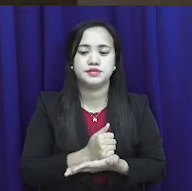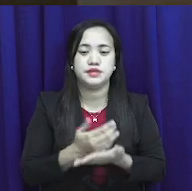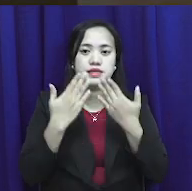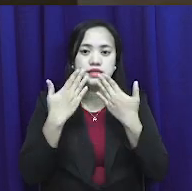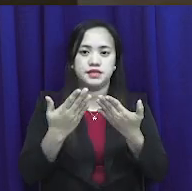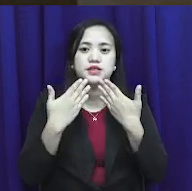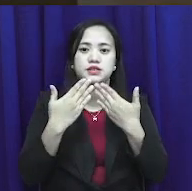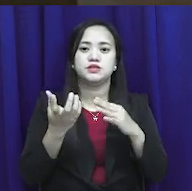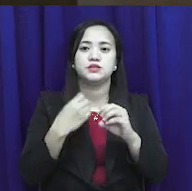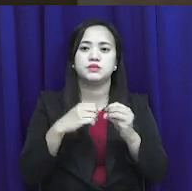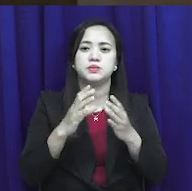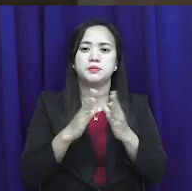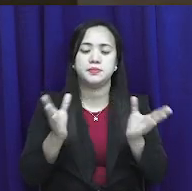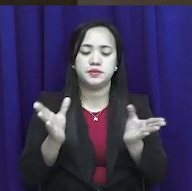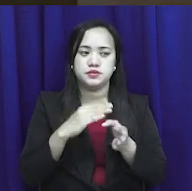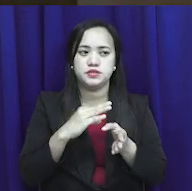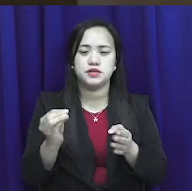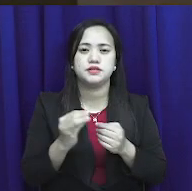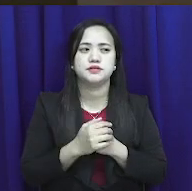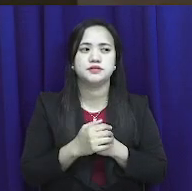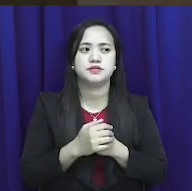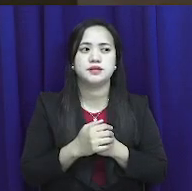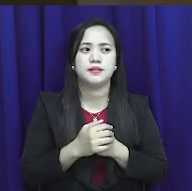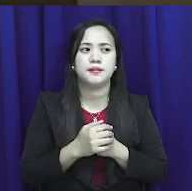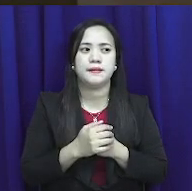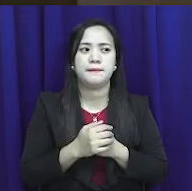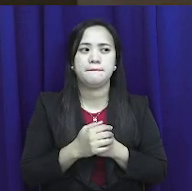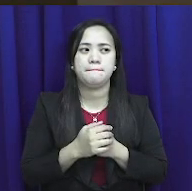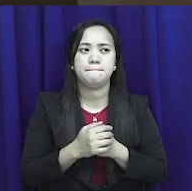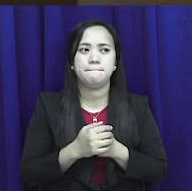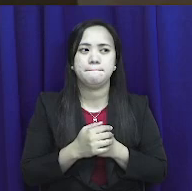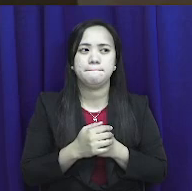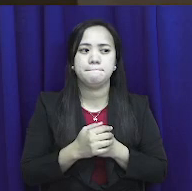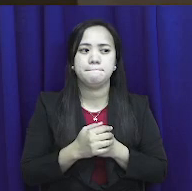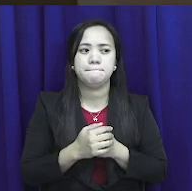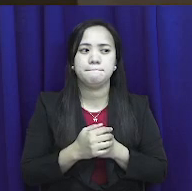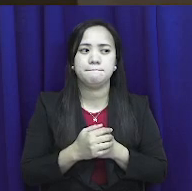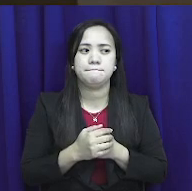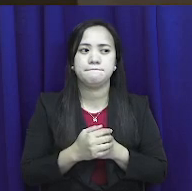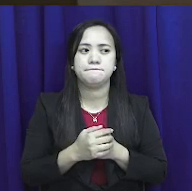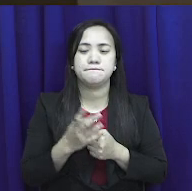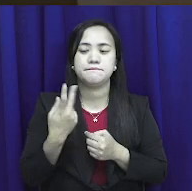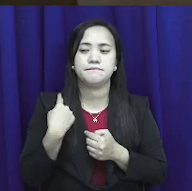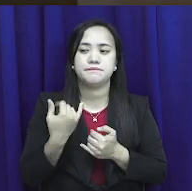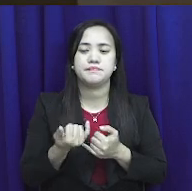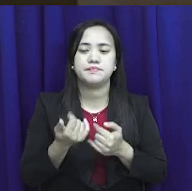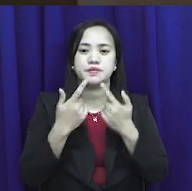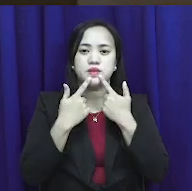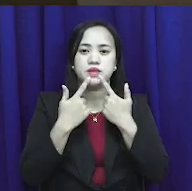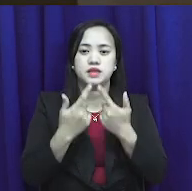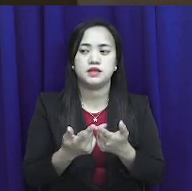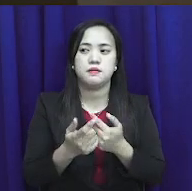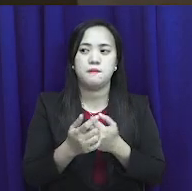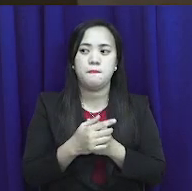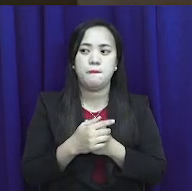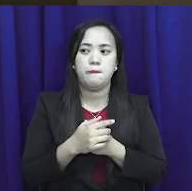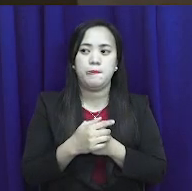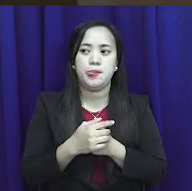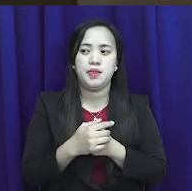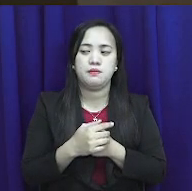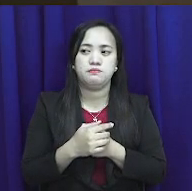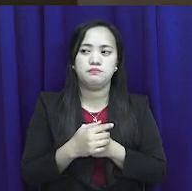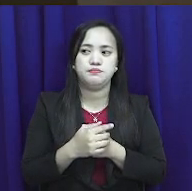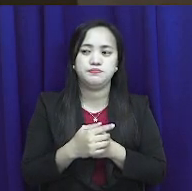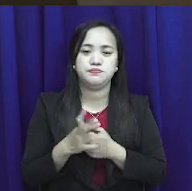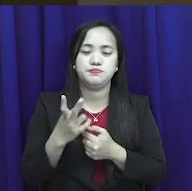you po and Alam niyo po ah meron pa baka may gusto pa kayong batiin Ma'am marinelli nakita ko binabati